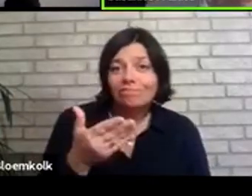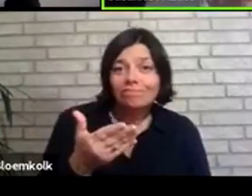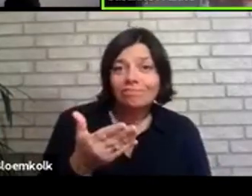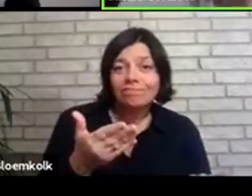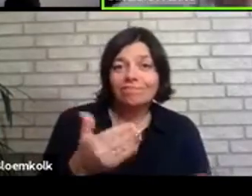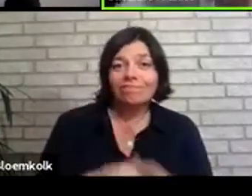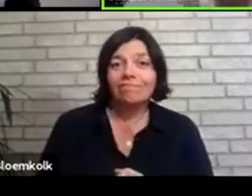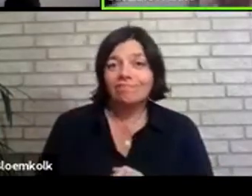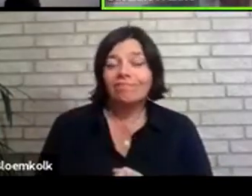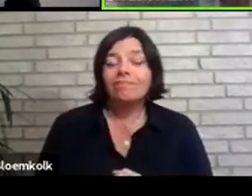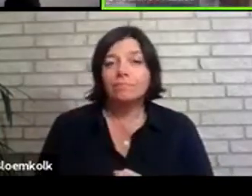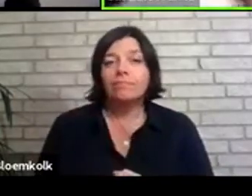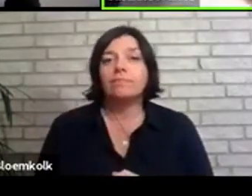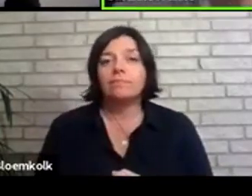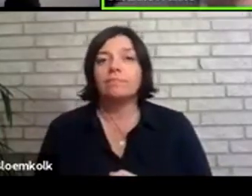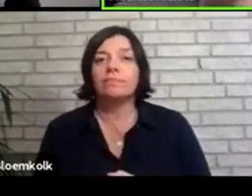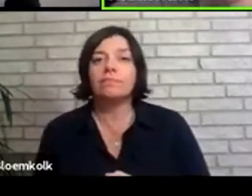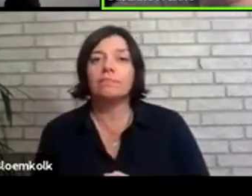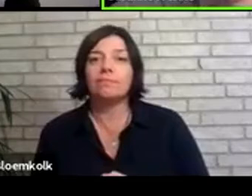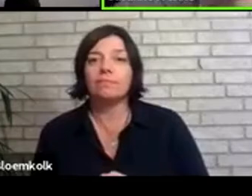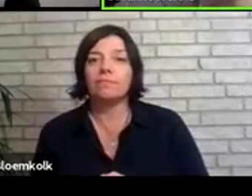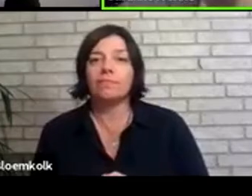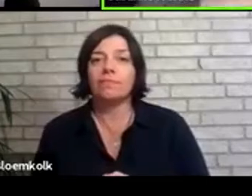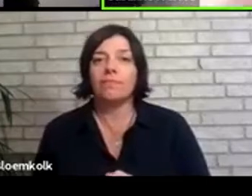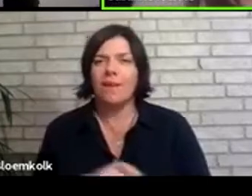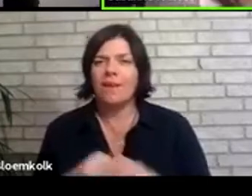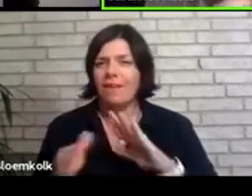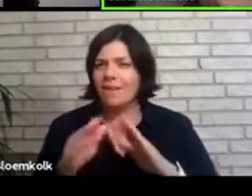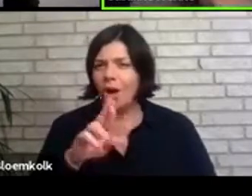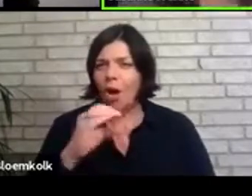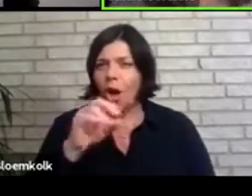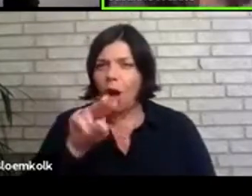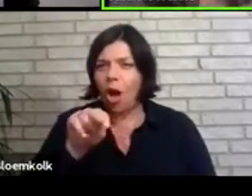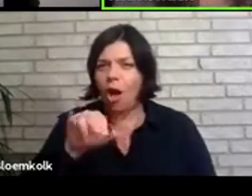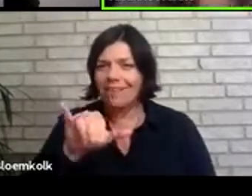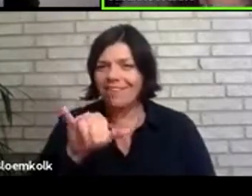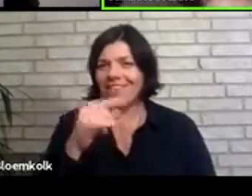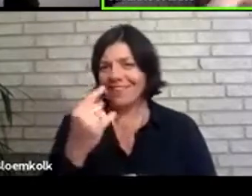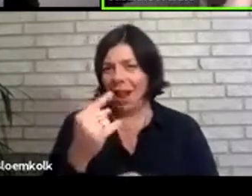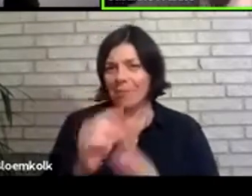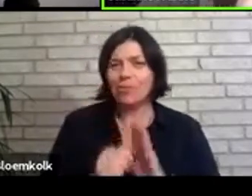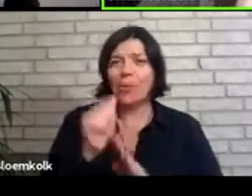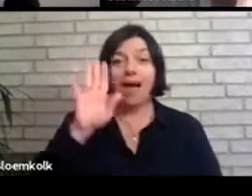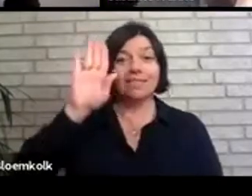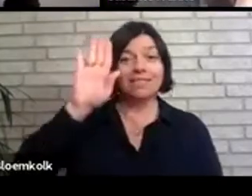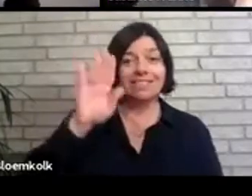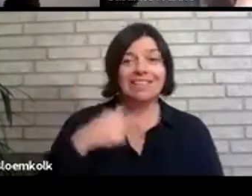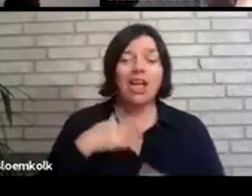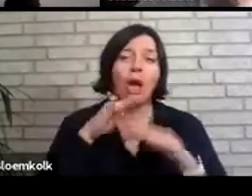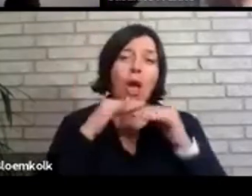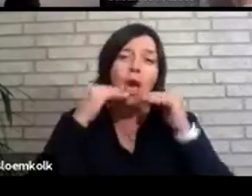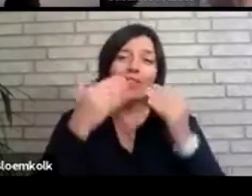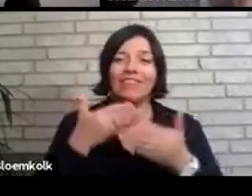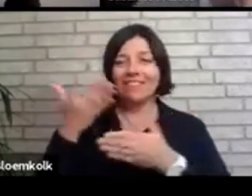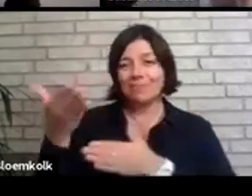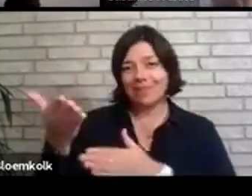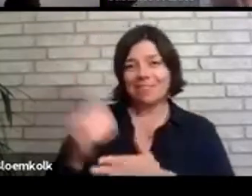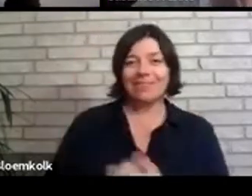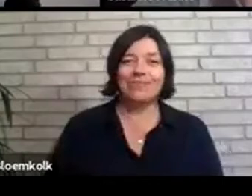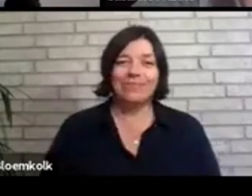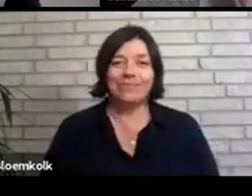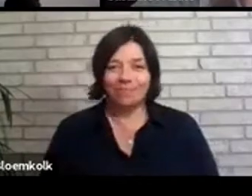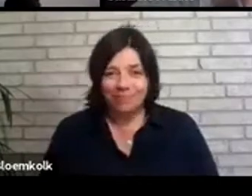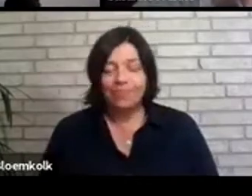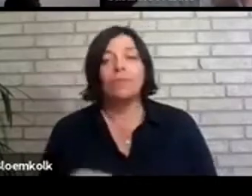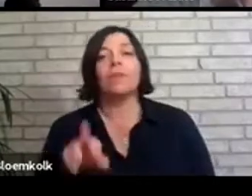Könnte sein und zugeben, dass Ronny sich zuerst gemeldet hat, und ich bin höflich. Okay, Ronny. Ich glaube,